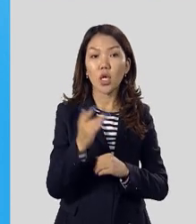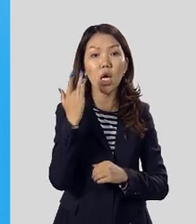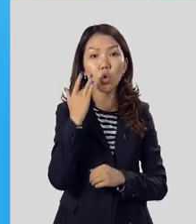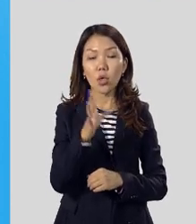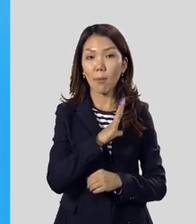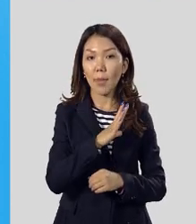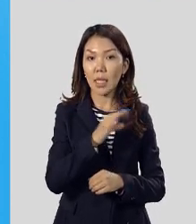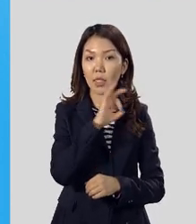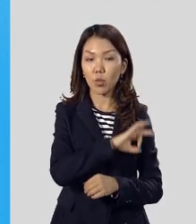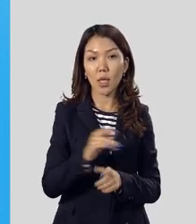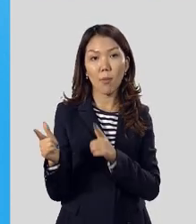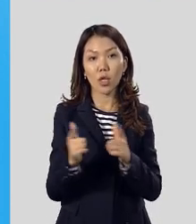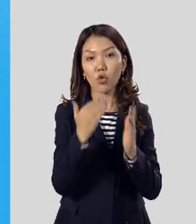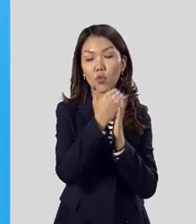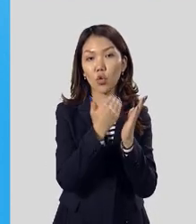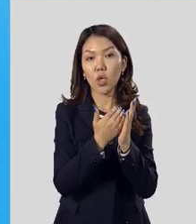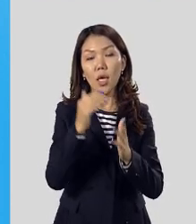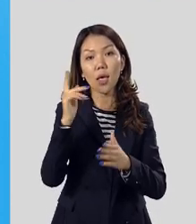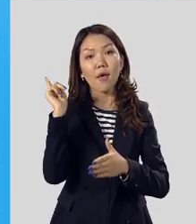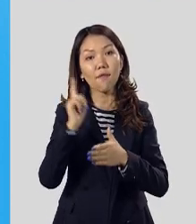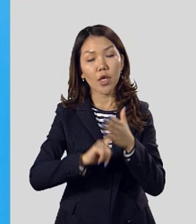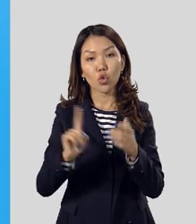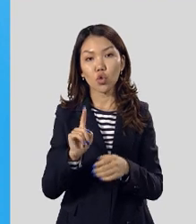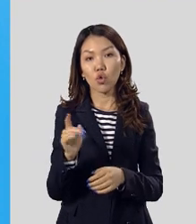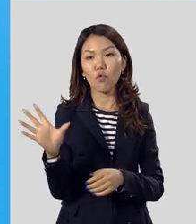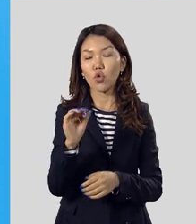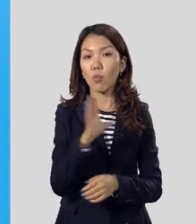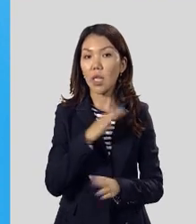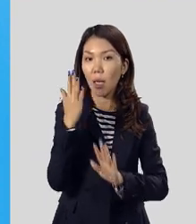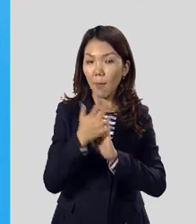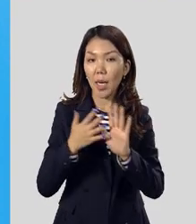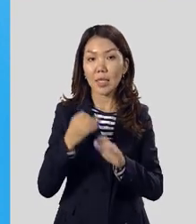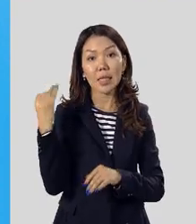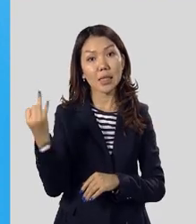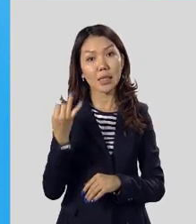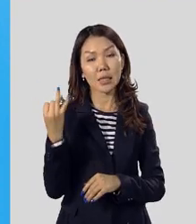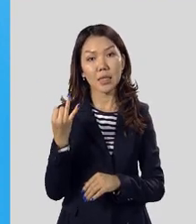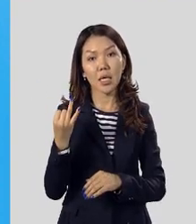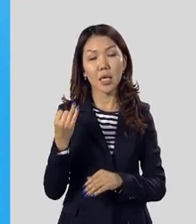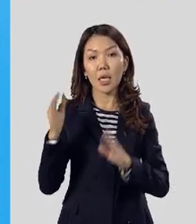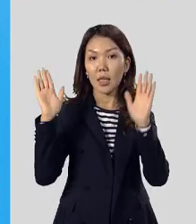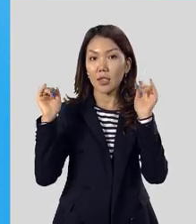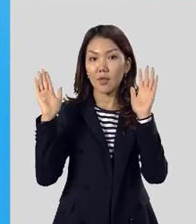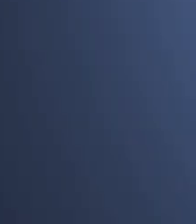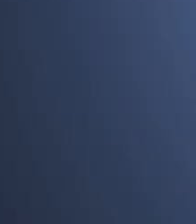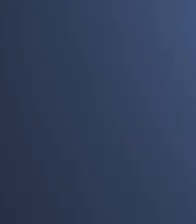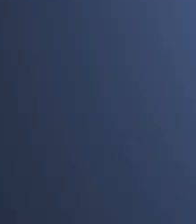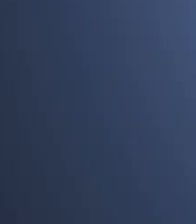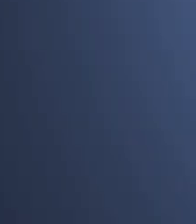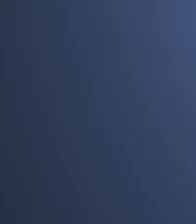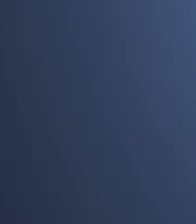использованы для подготовки к уроку. Надеюсь, вам все было понятно и интересно. До свидания.